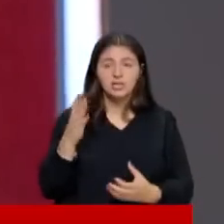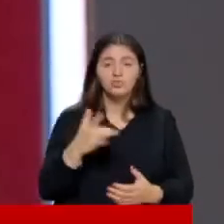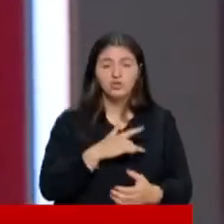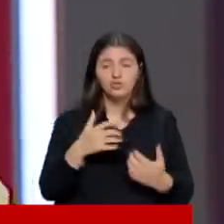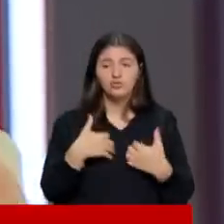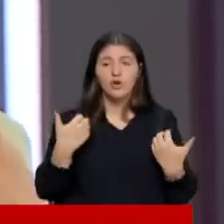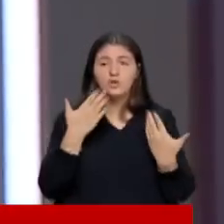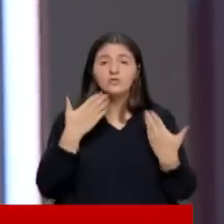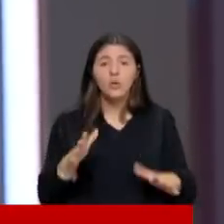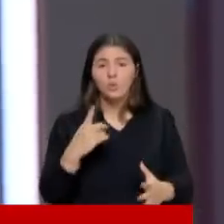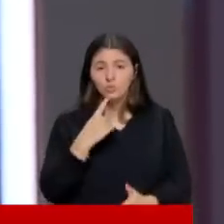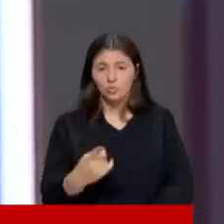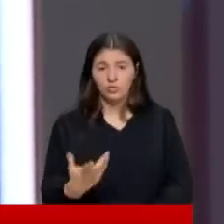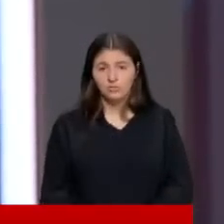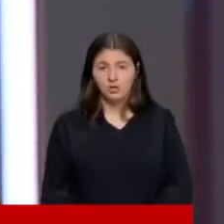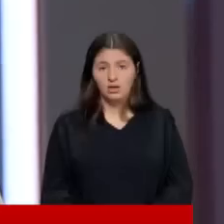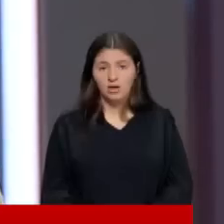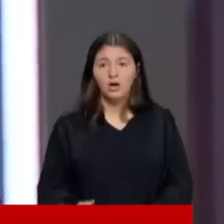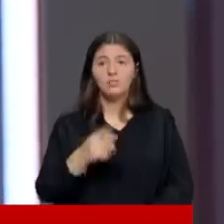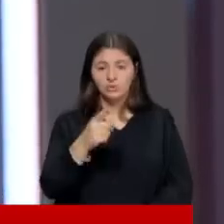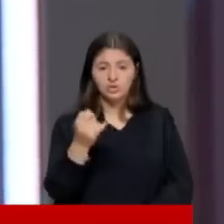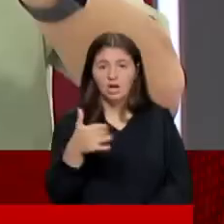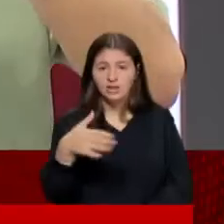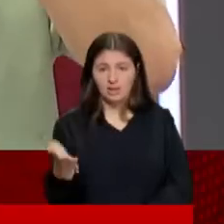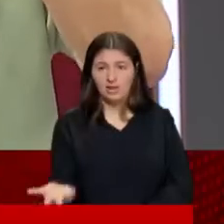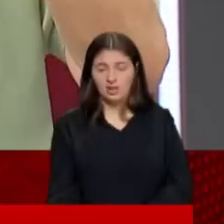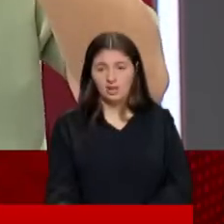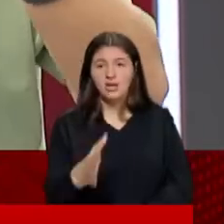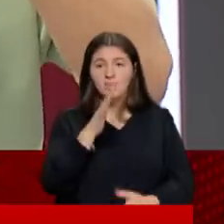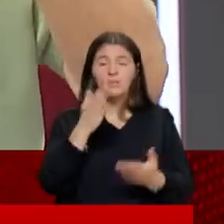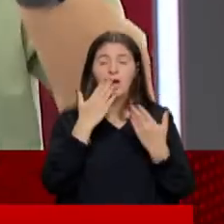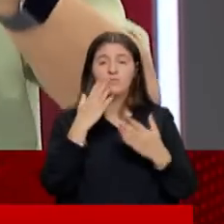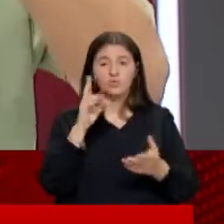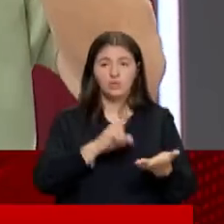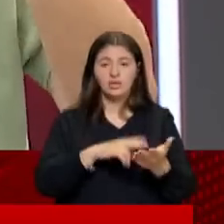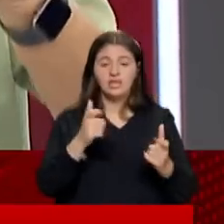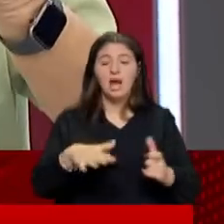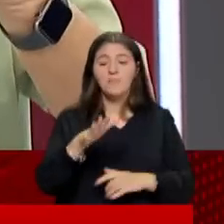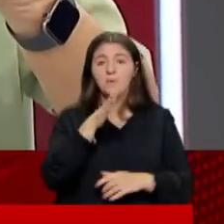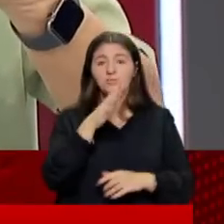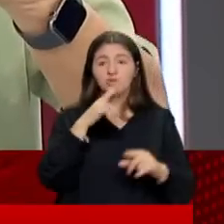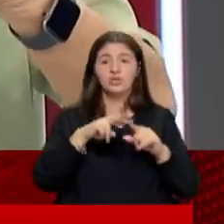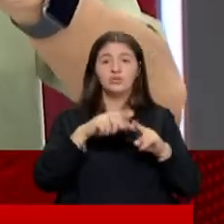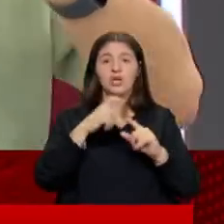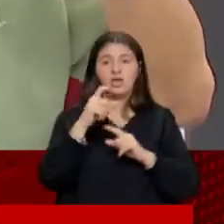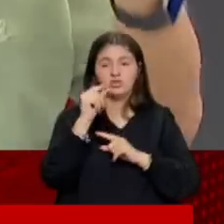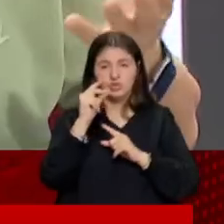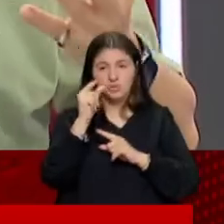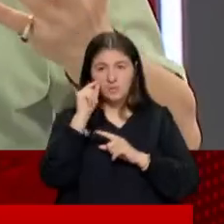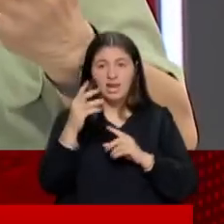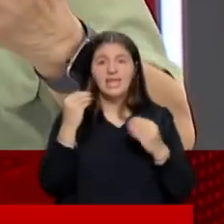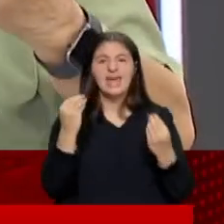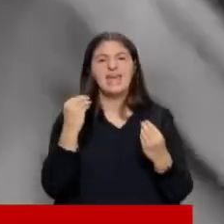Can güvenliği yok diyorum ya Ya bu iş Şaka değil bilim akademisi üyesi yer bilimci Profesör Naci görürün En